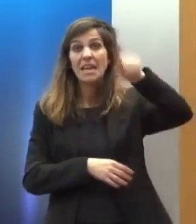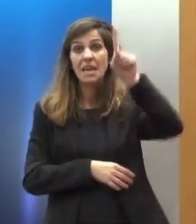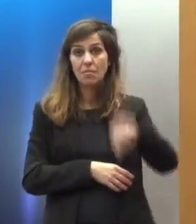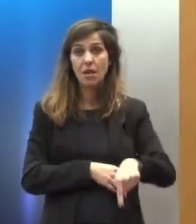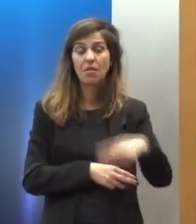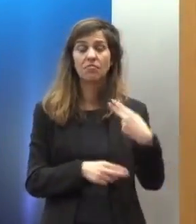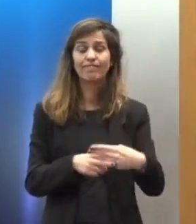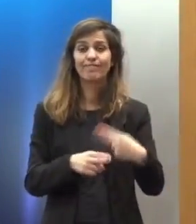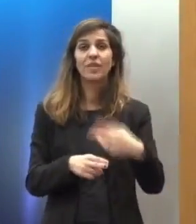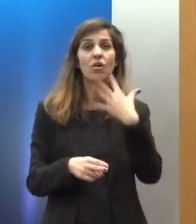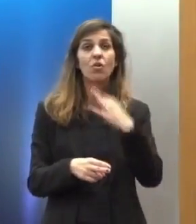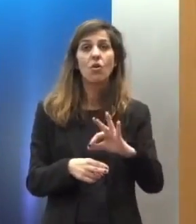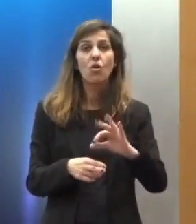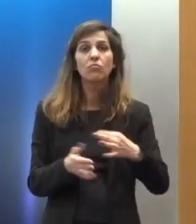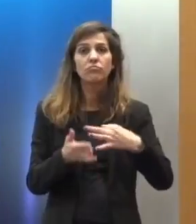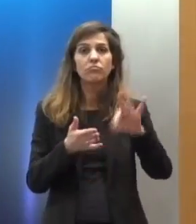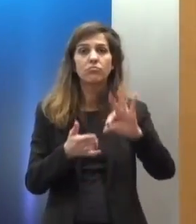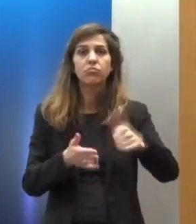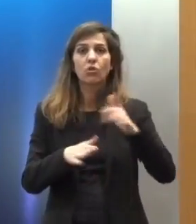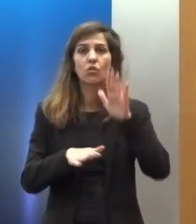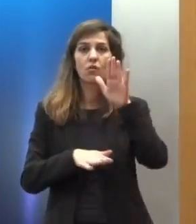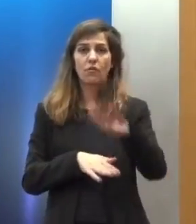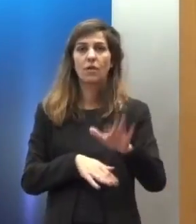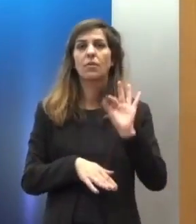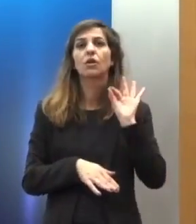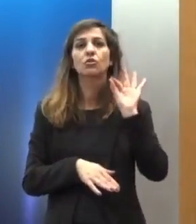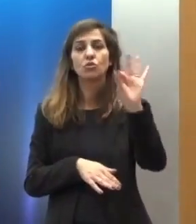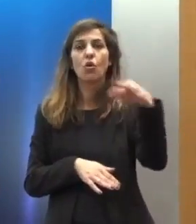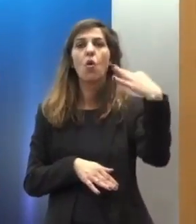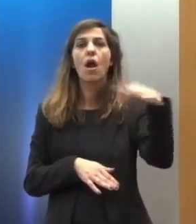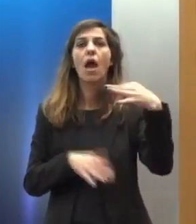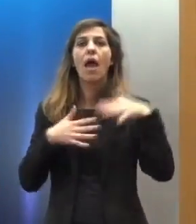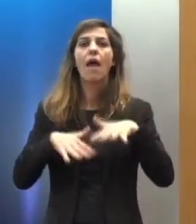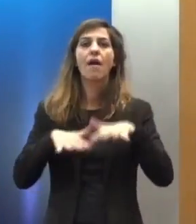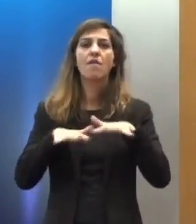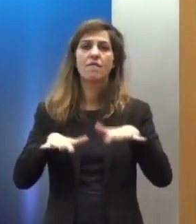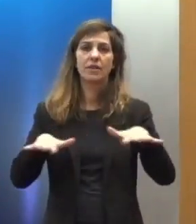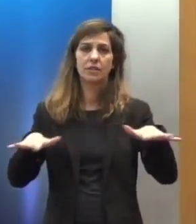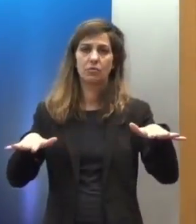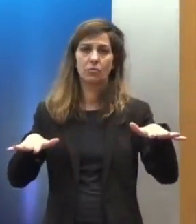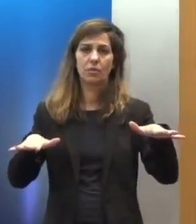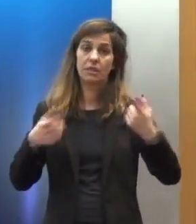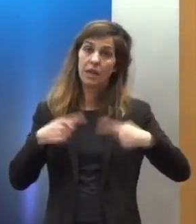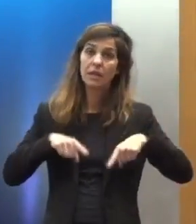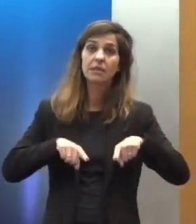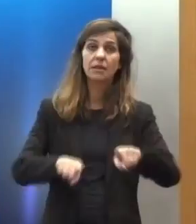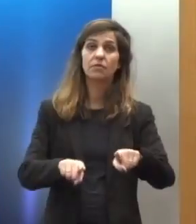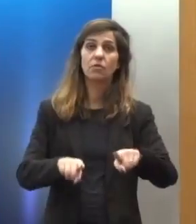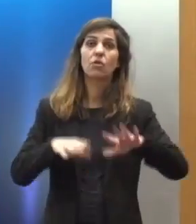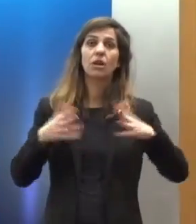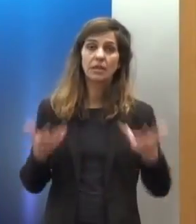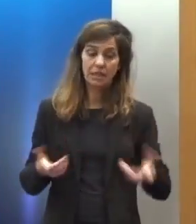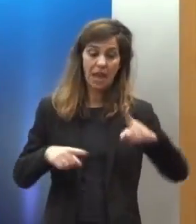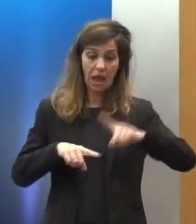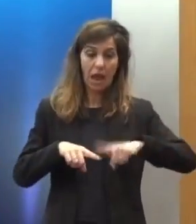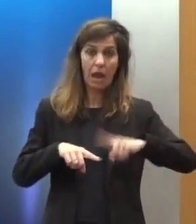το ένασμα της διάδοσης των συστάσεων, της ευαισθητοποίησης, αλλά και ταυτόχρονα της θέλησης εκ μέρους της